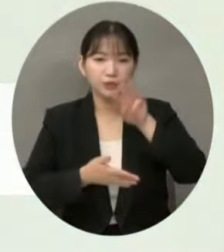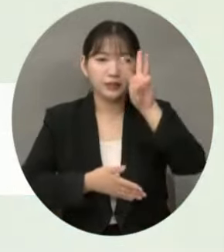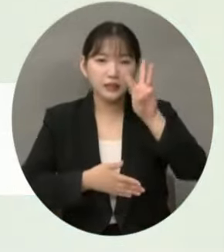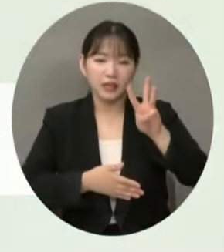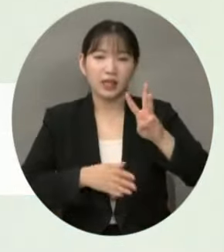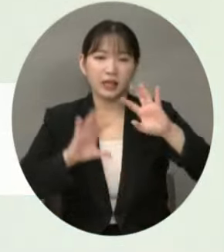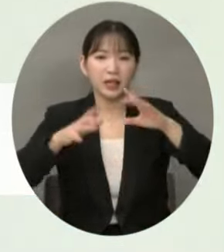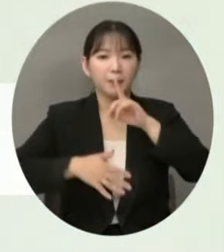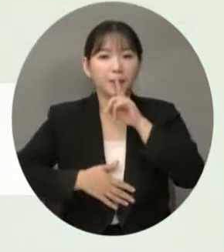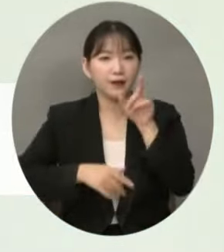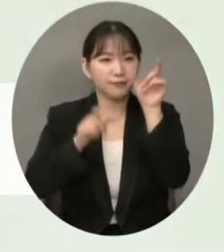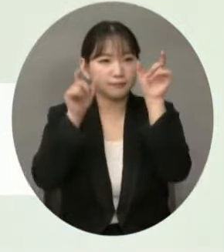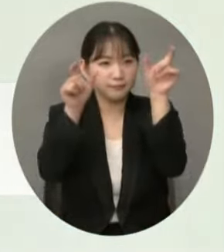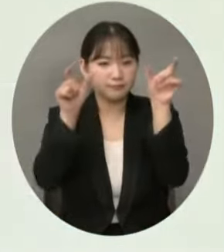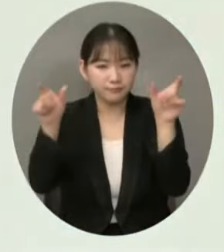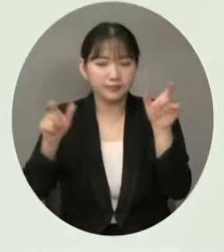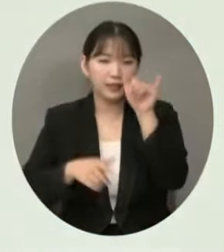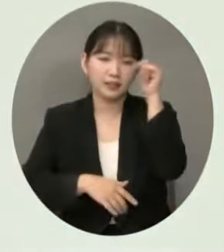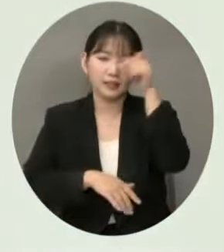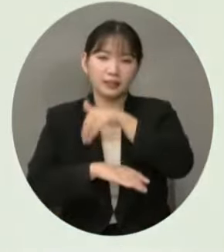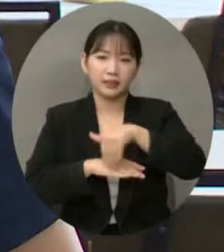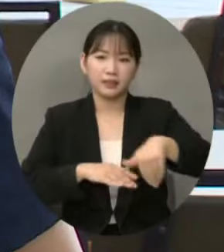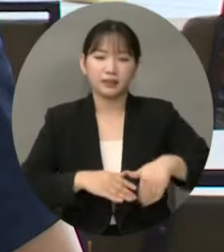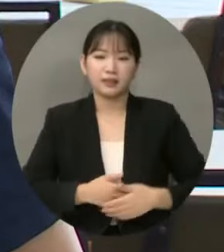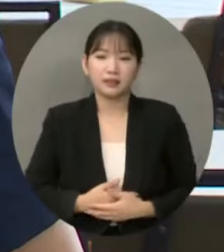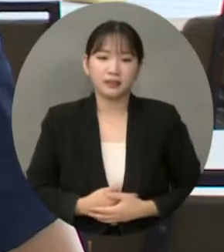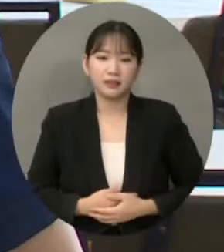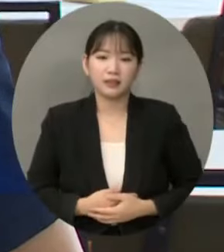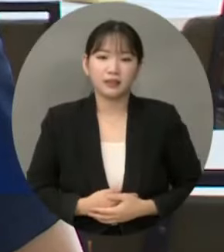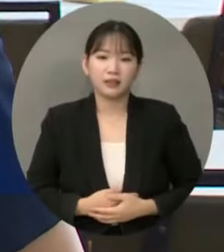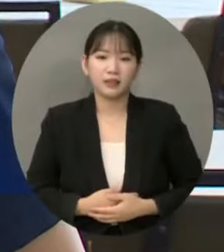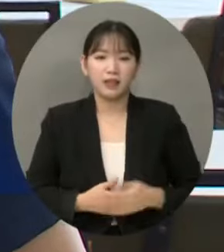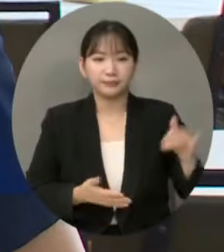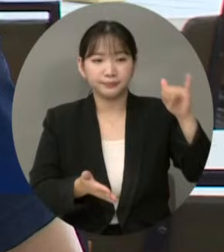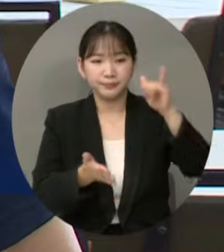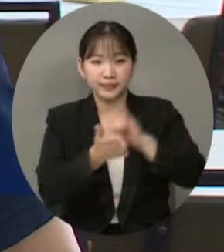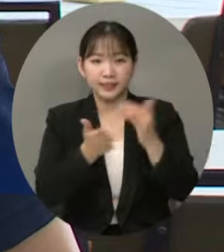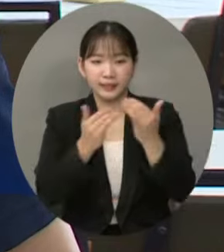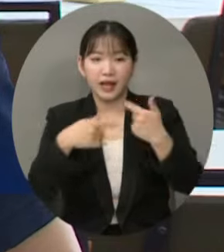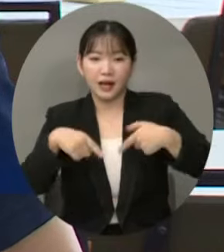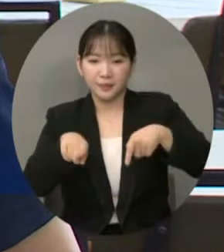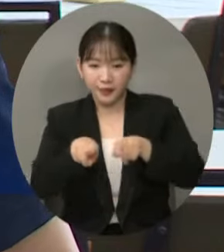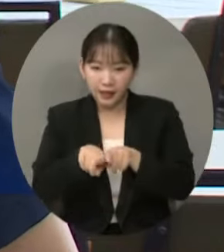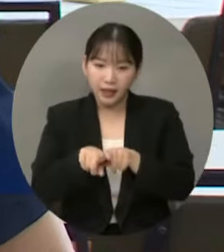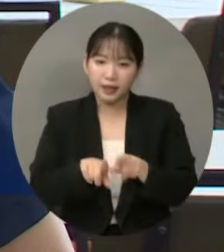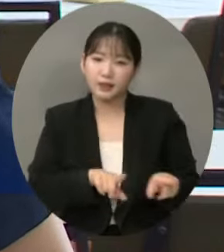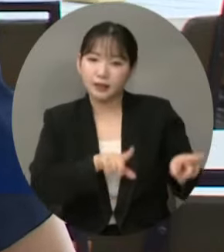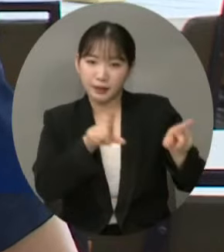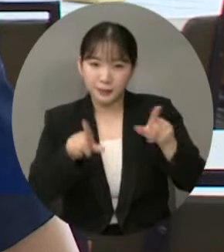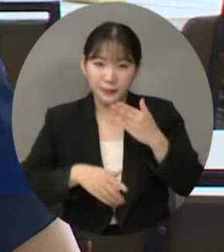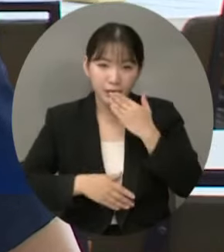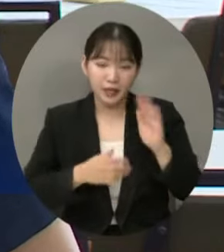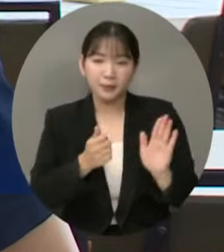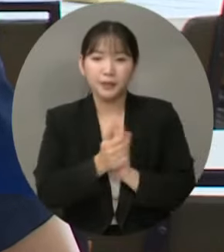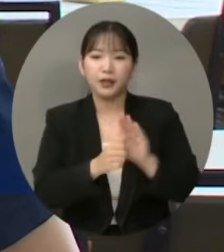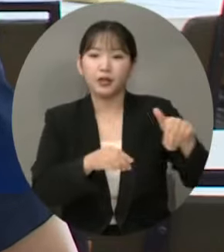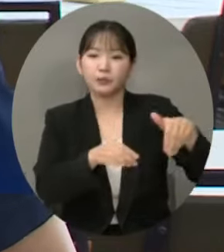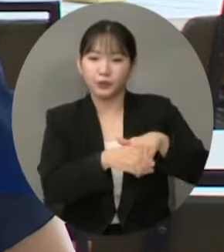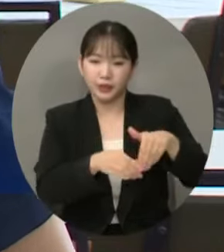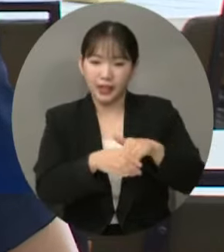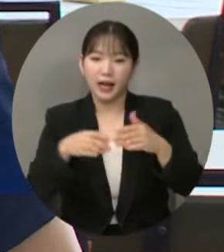된 식단표도 함께 부착할 예정입니다. 우리가 이주 노동자들과 함께 할 수 있는 이런 배려의 문화,